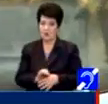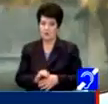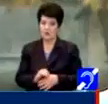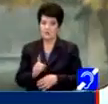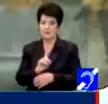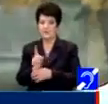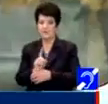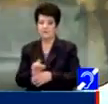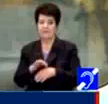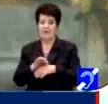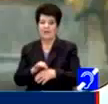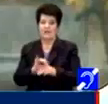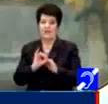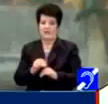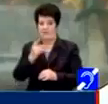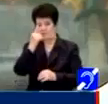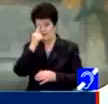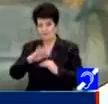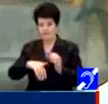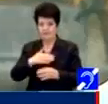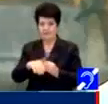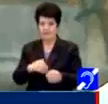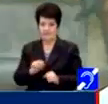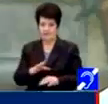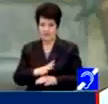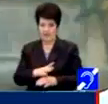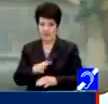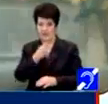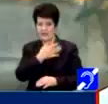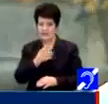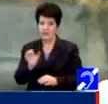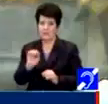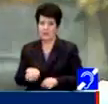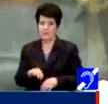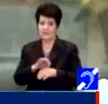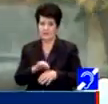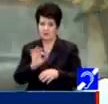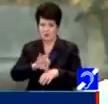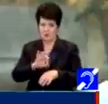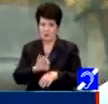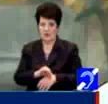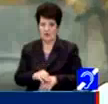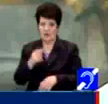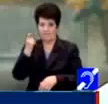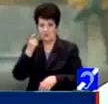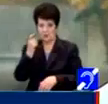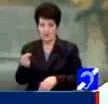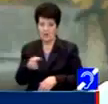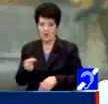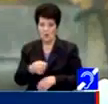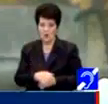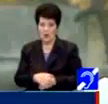dereglare comportamentală și tulburări mentale și de comportament. Deci în timp ele pot să ducă la psihoze